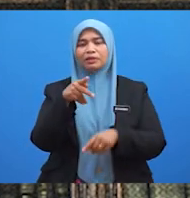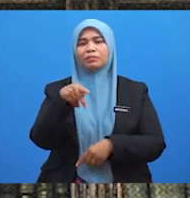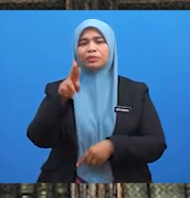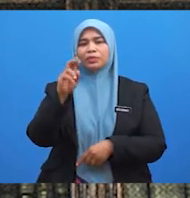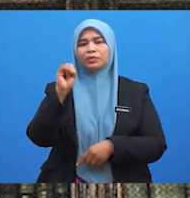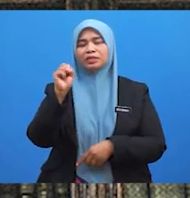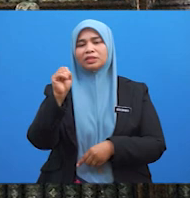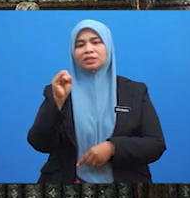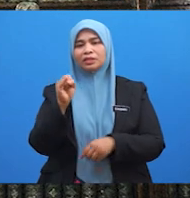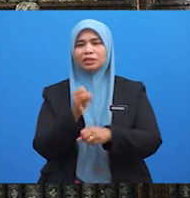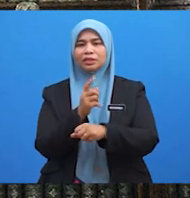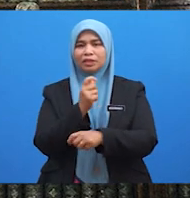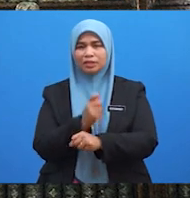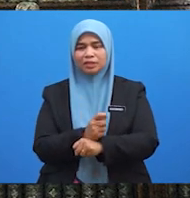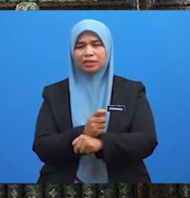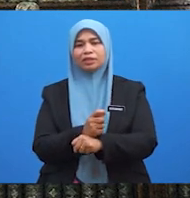ini.